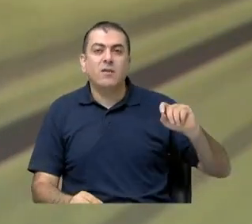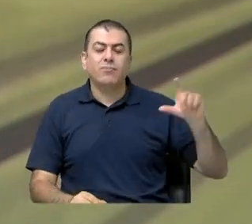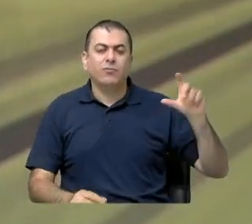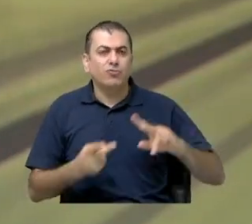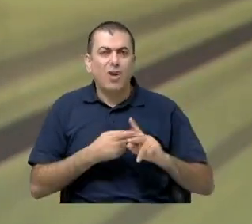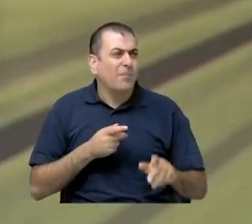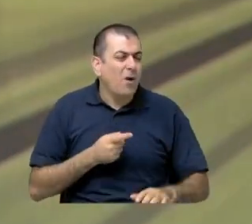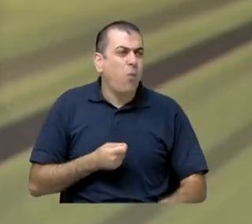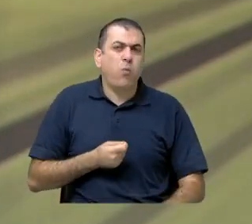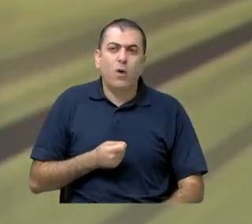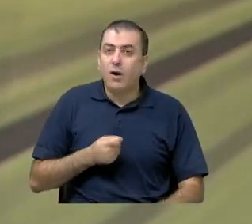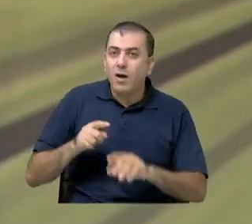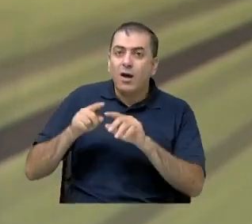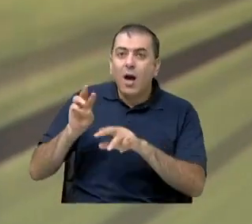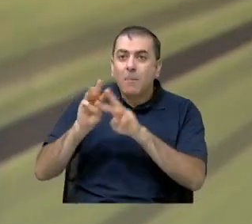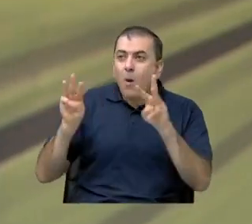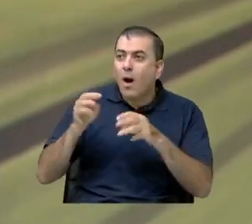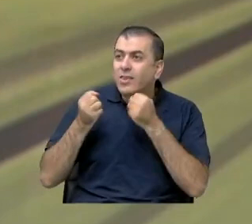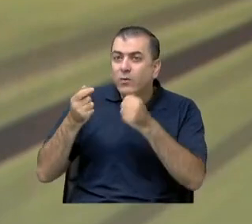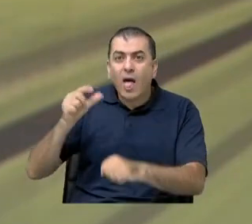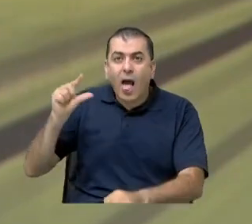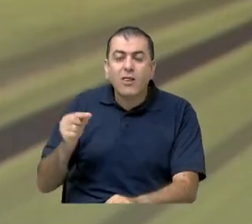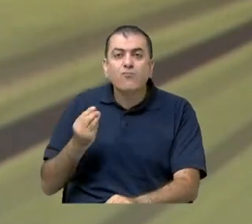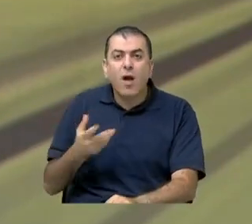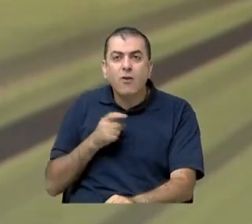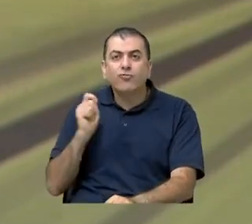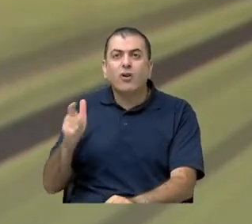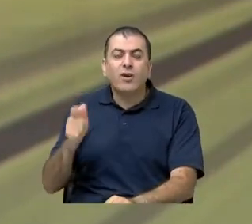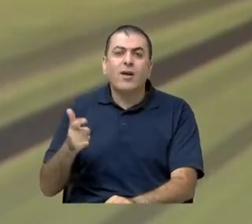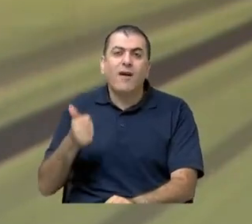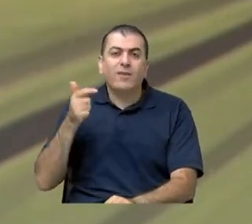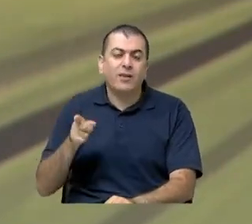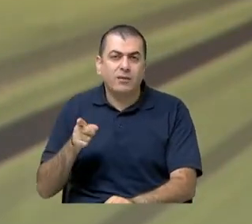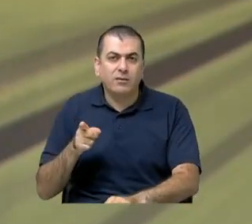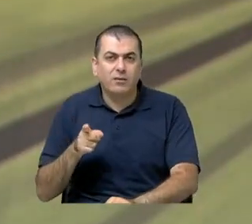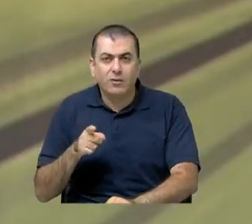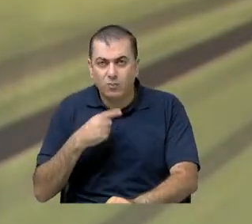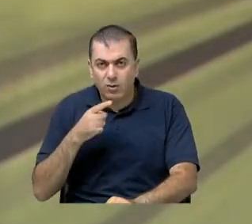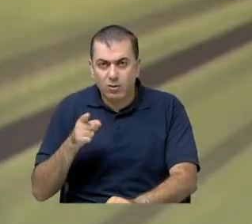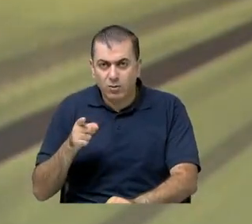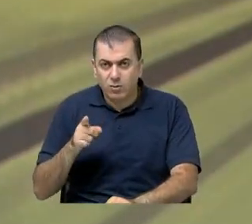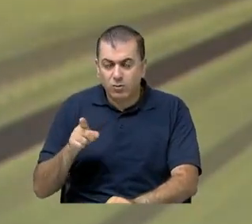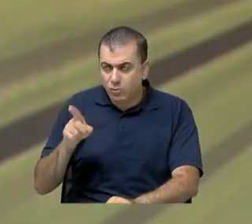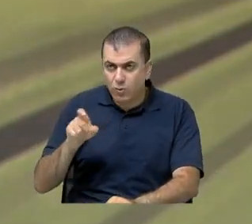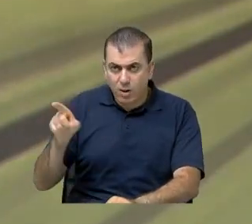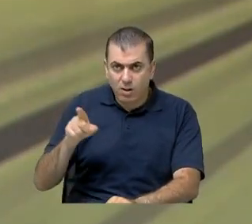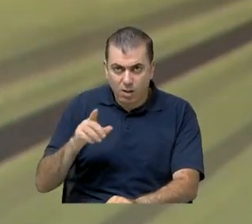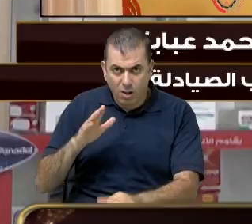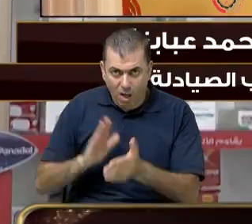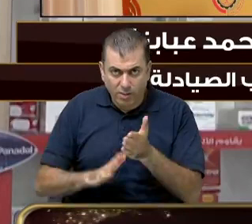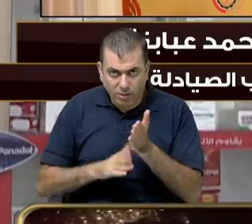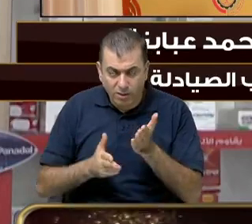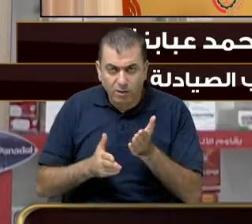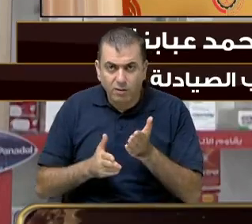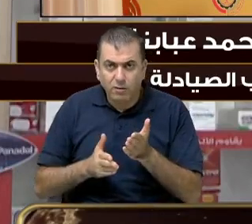المواطن يذهب لهذه الادويه كونها اقل سعرا يعني، هل هذا مبرر يعتبر للمواطنين لنقول؟ لا لا لا، ليس